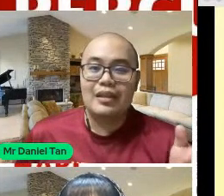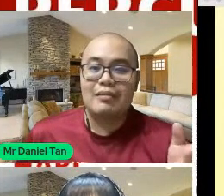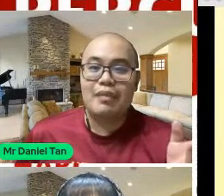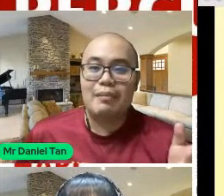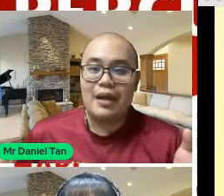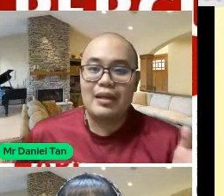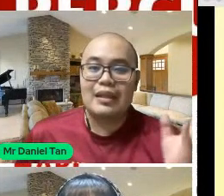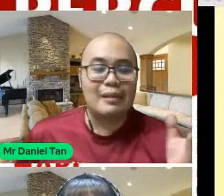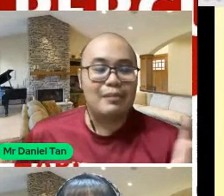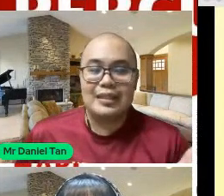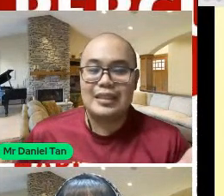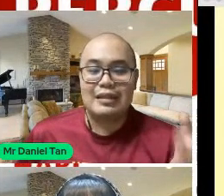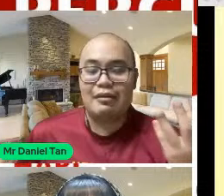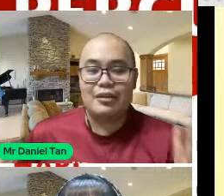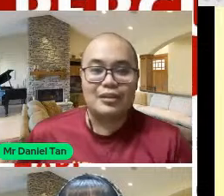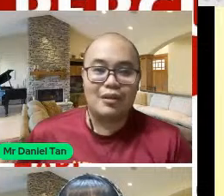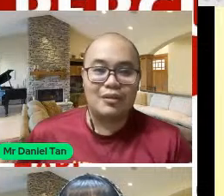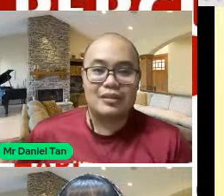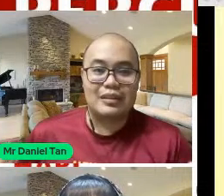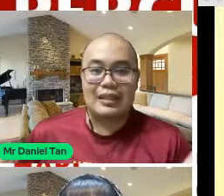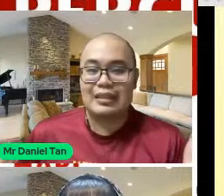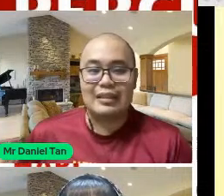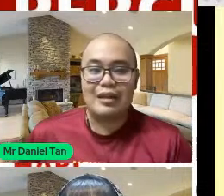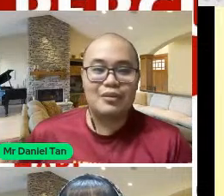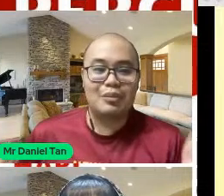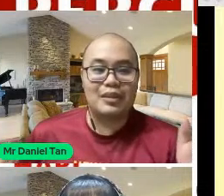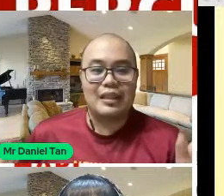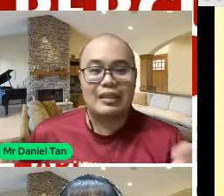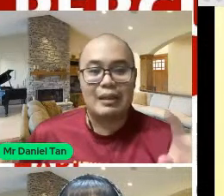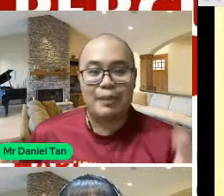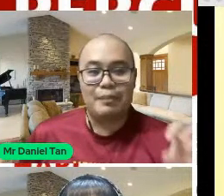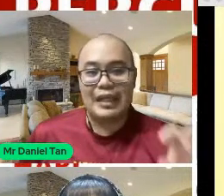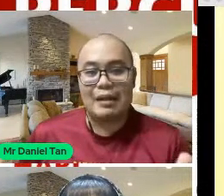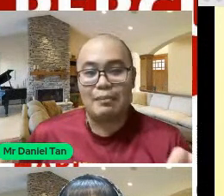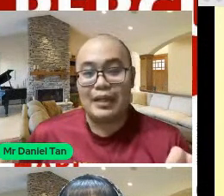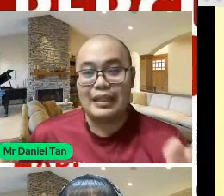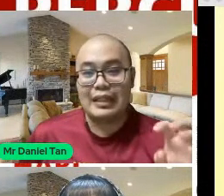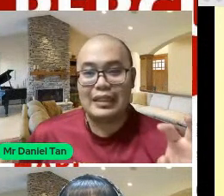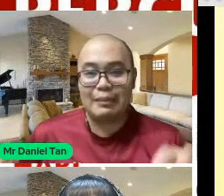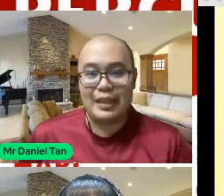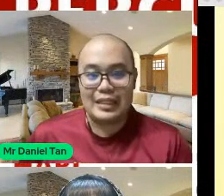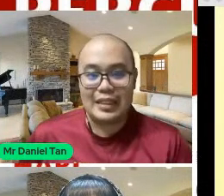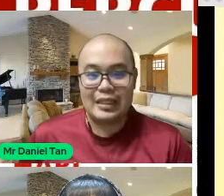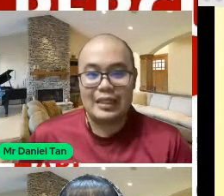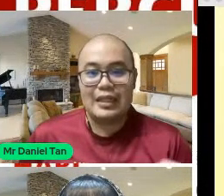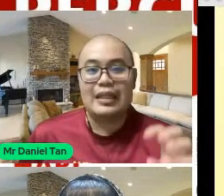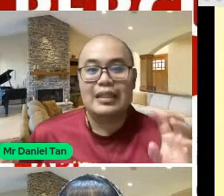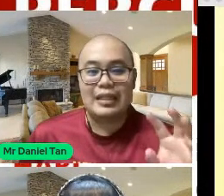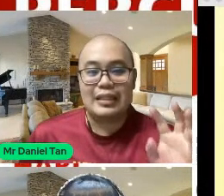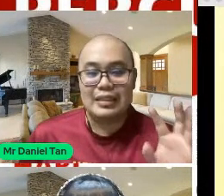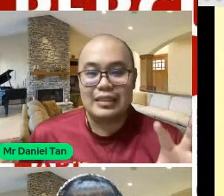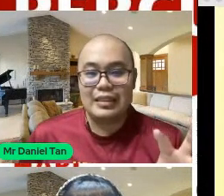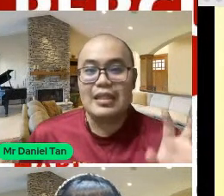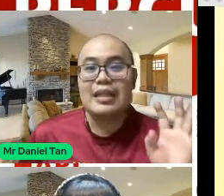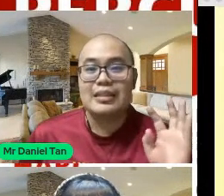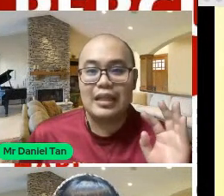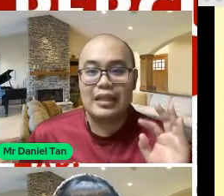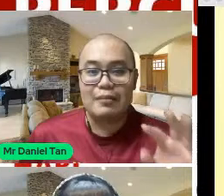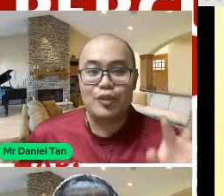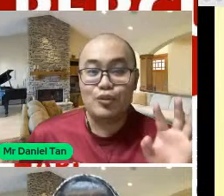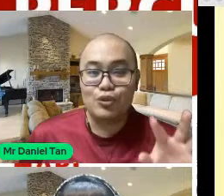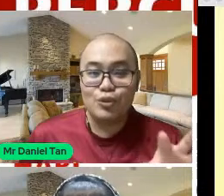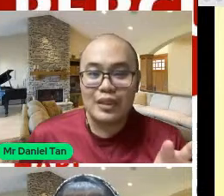Yuni memang kita belajar-dotcom yang tidak tahu semua kita dapat pengalaman dan kita belajar dan disini